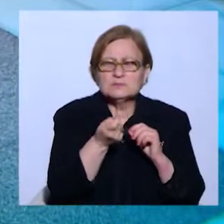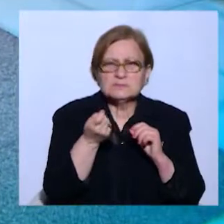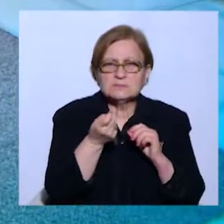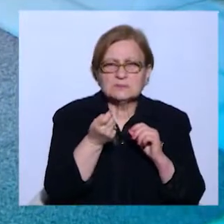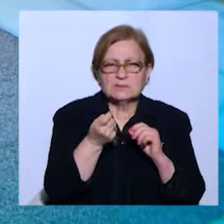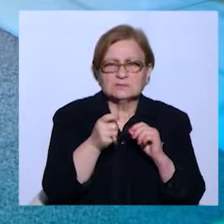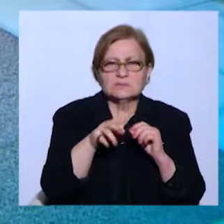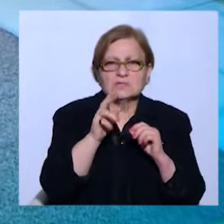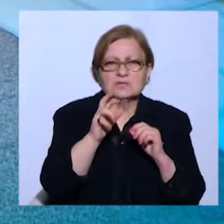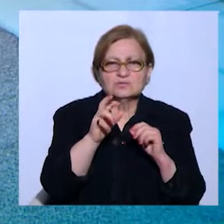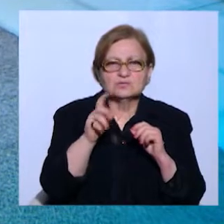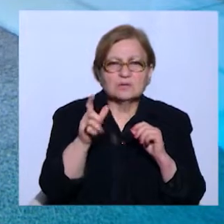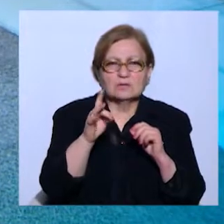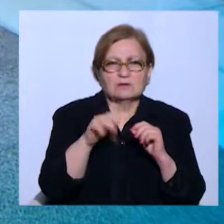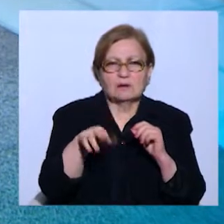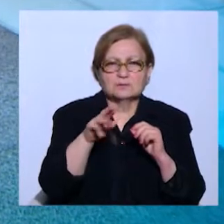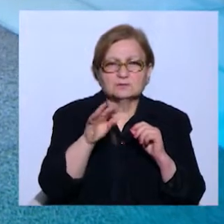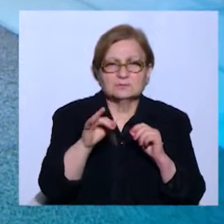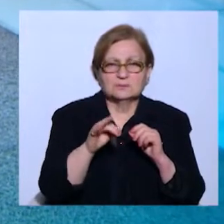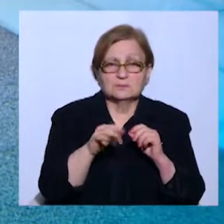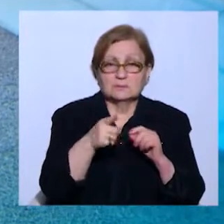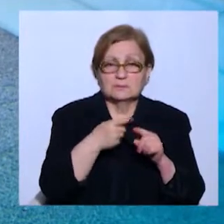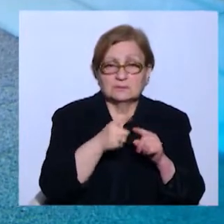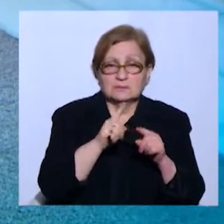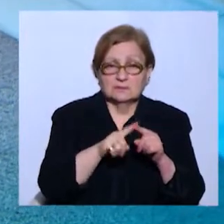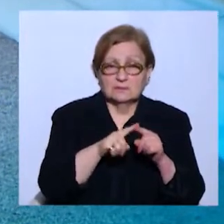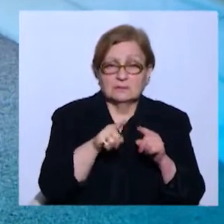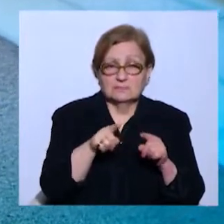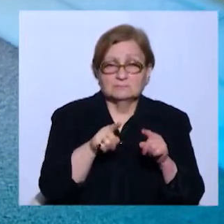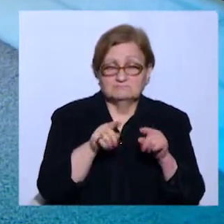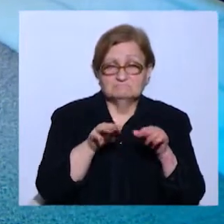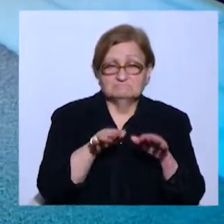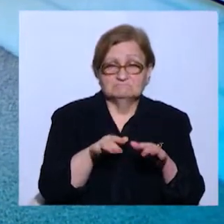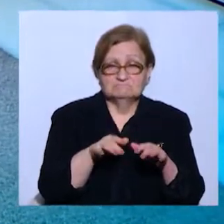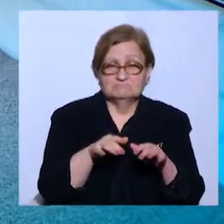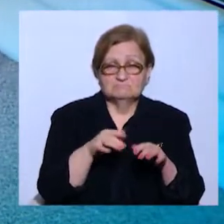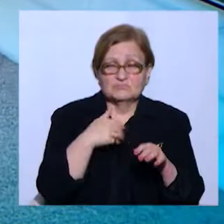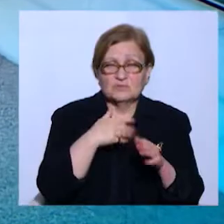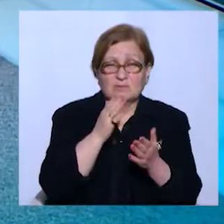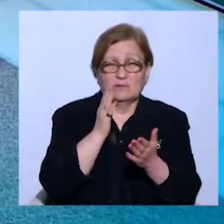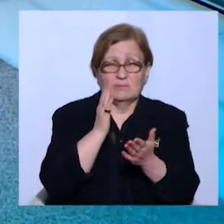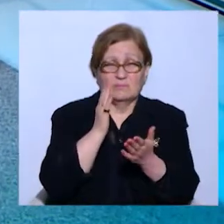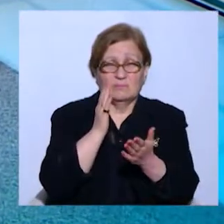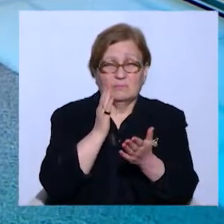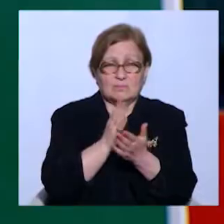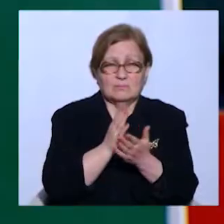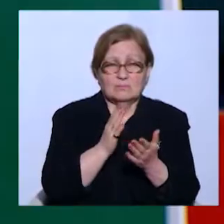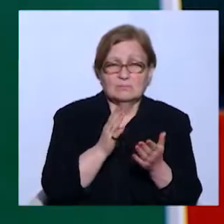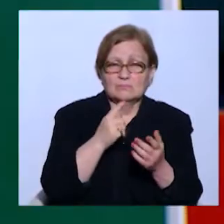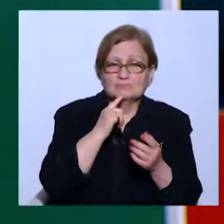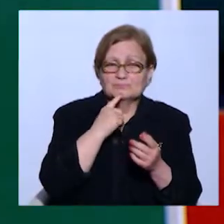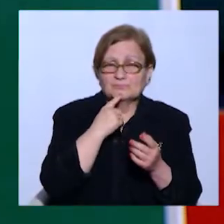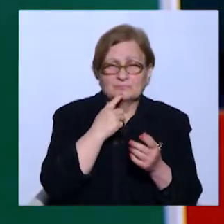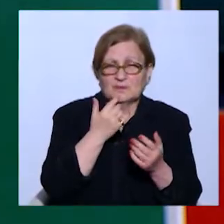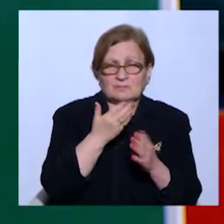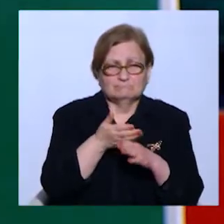მე ახლა პირდაპირ გეტყვით გულახდილად, რადგან აი ესეთი სიტუაციიდან გამომდინარე მოგვიწია პირდაპირ გაგრძელება, შეუძლებელია